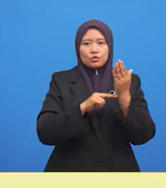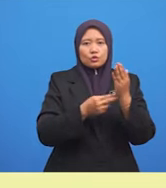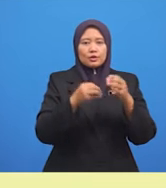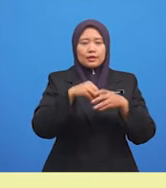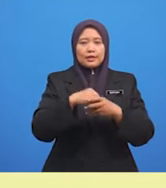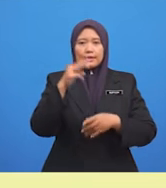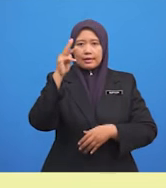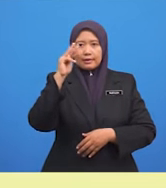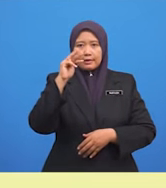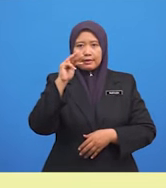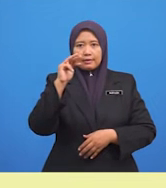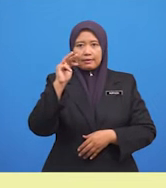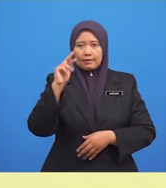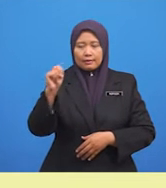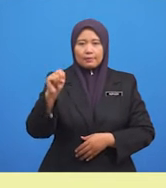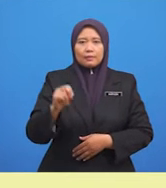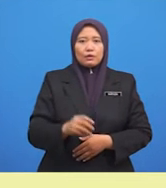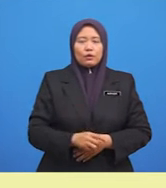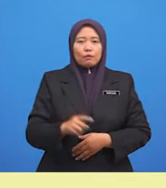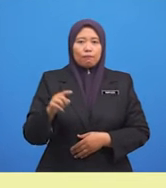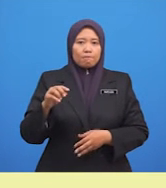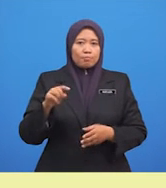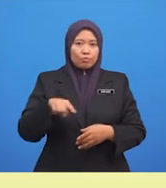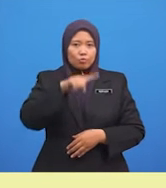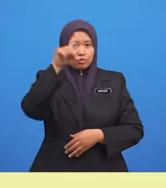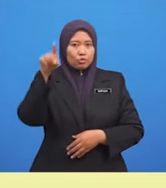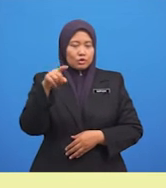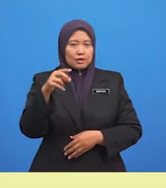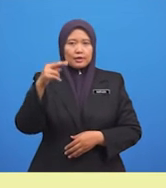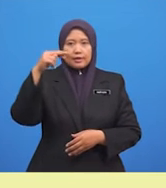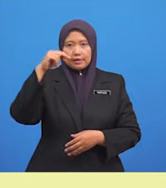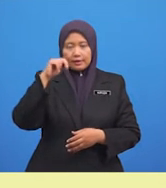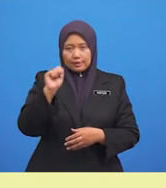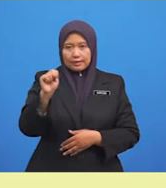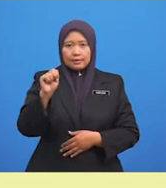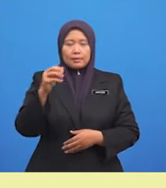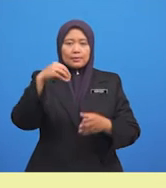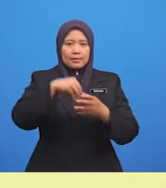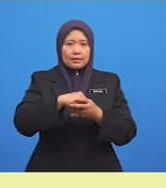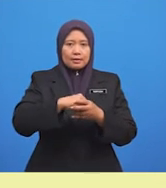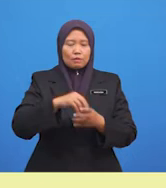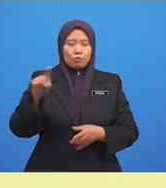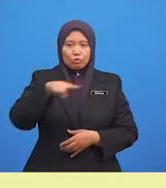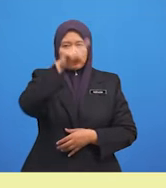M, maka bulatan N berada di dalam bulatan M.